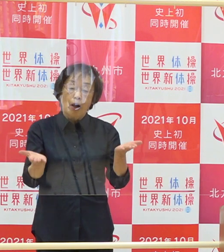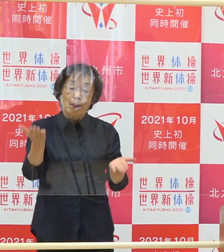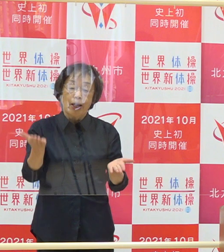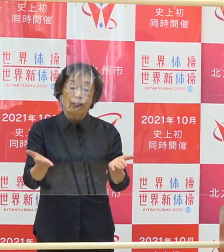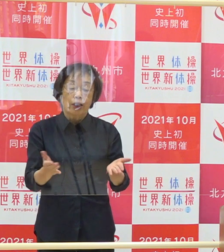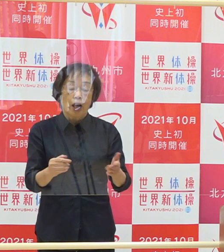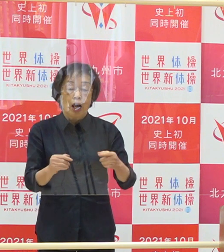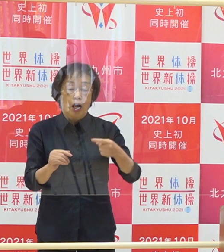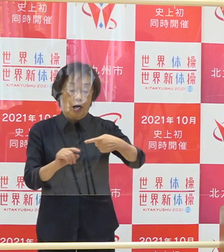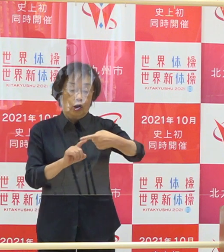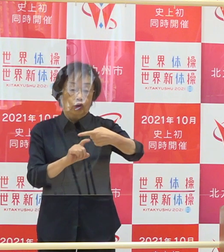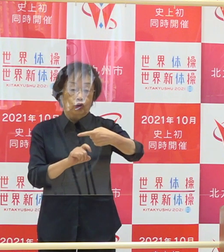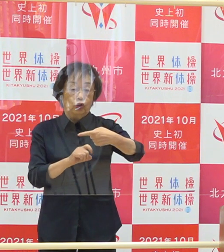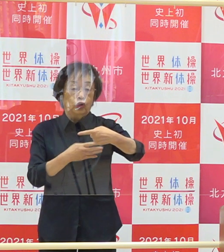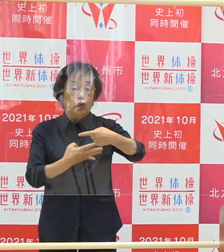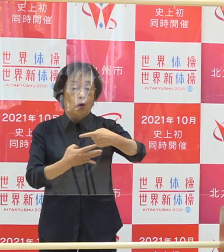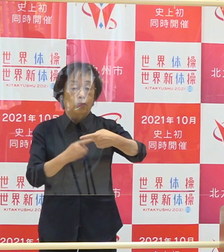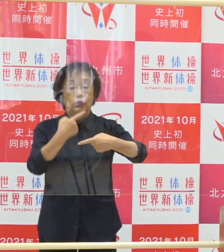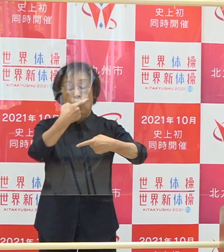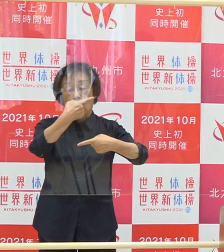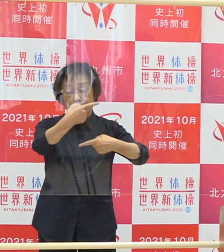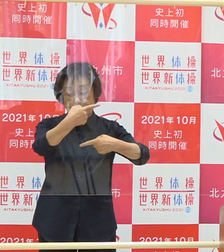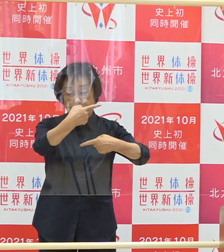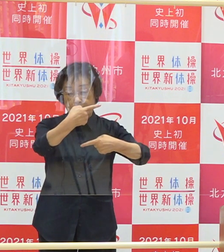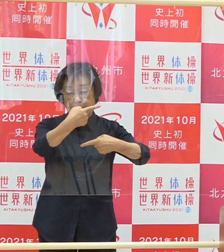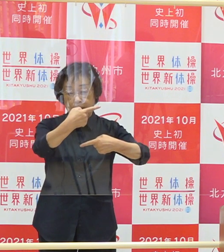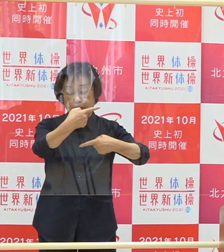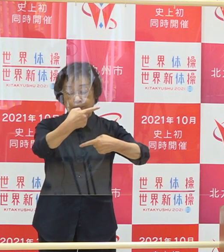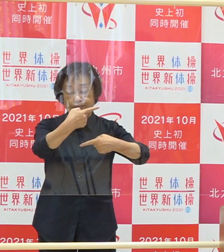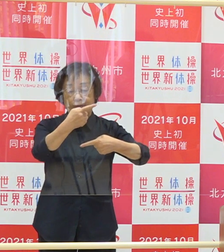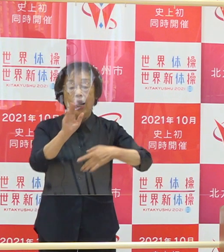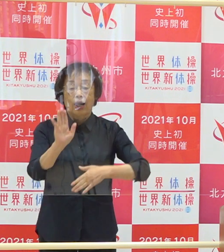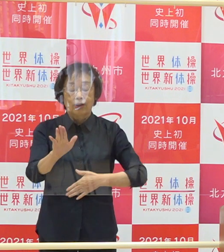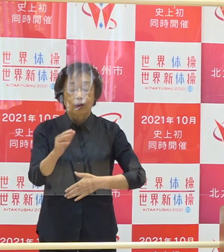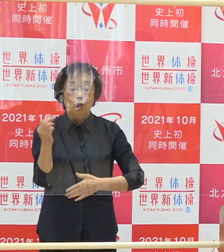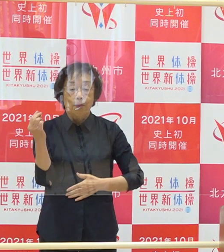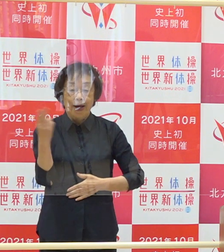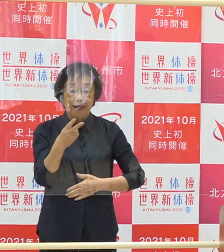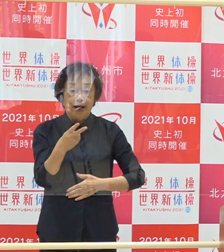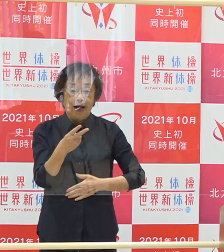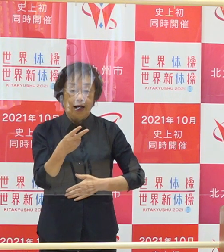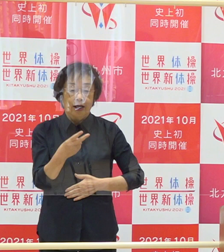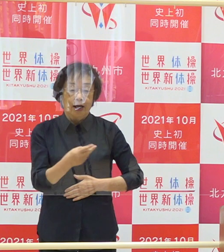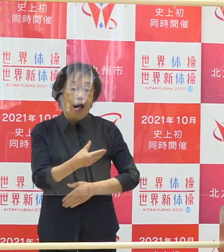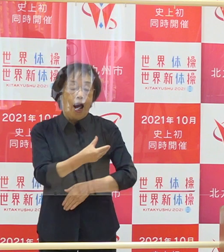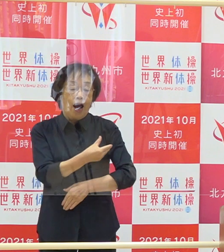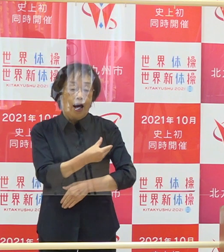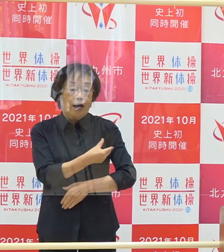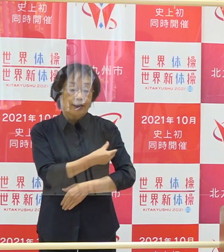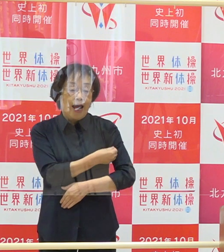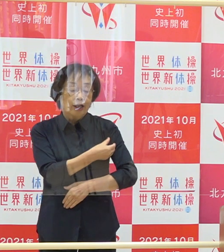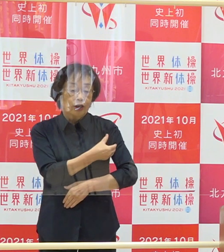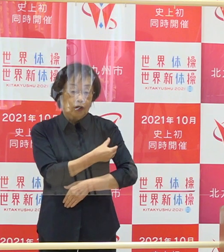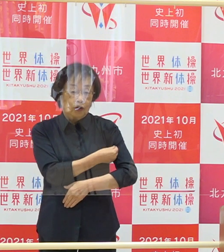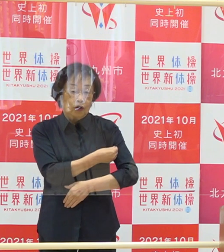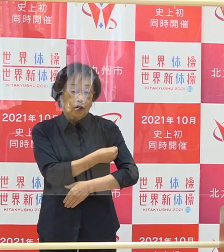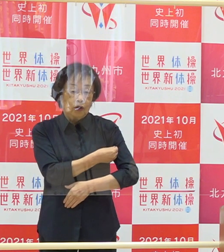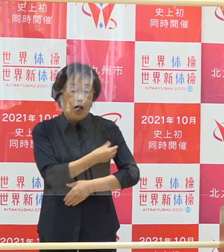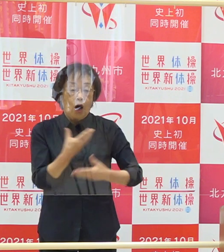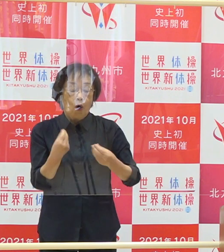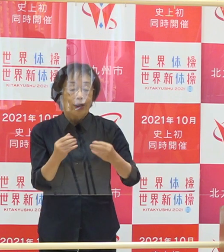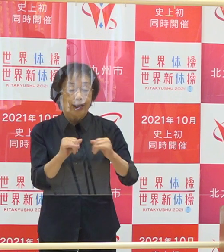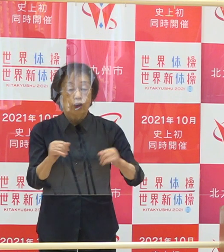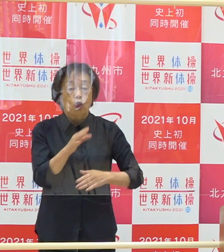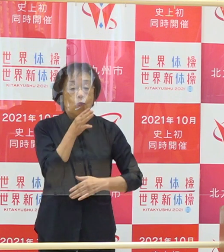分の1に抑えられております。また接種が進む40代50代におきまし